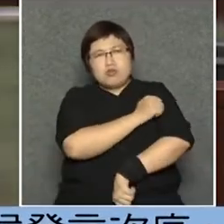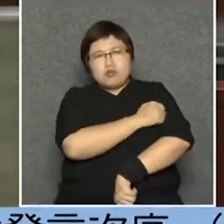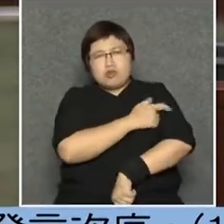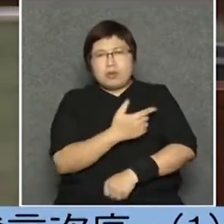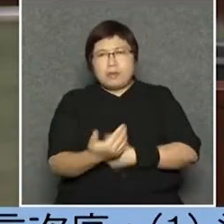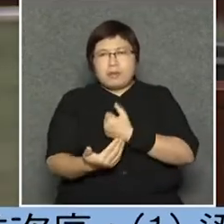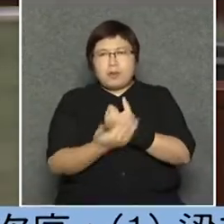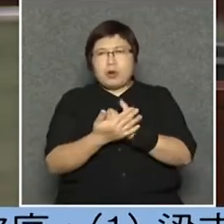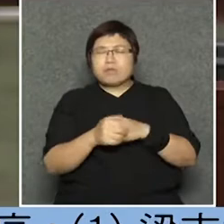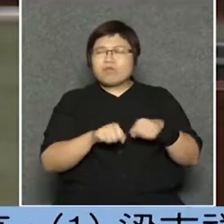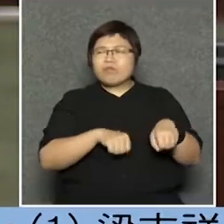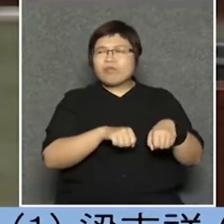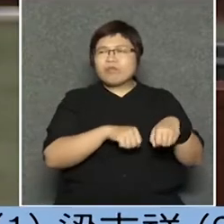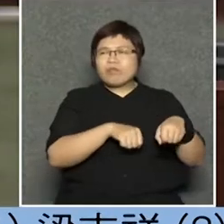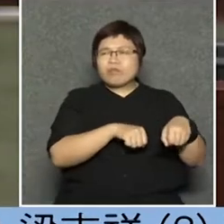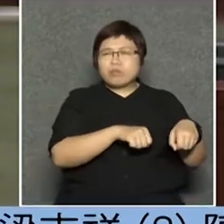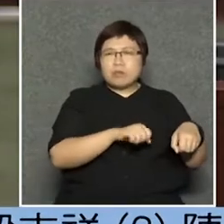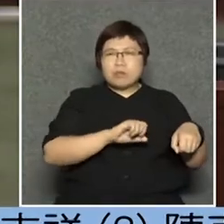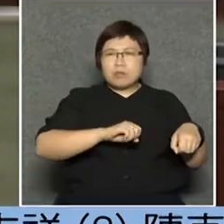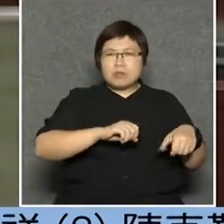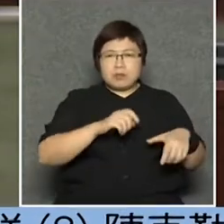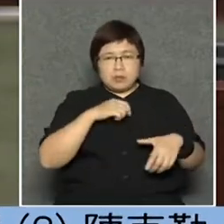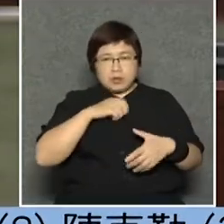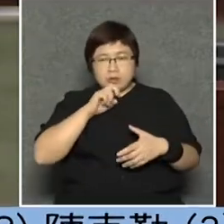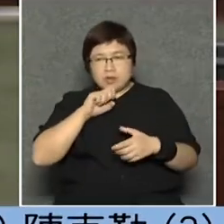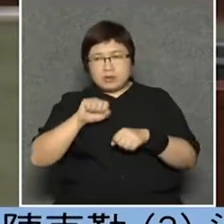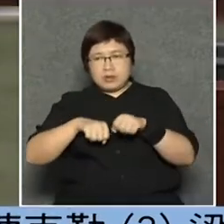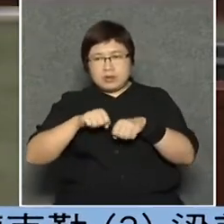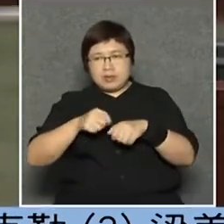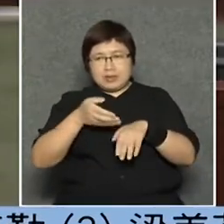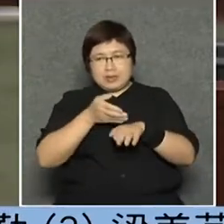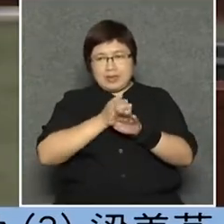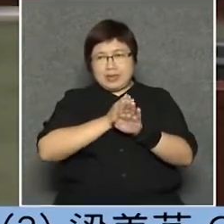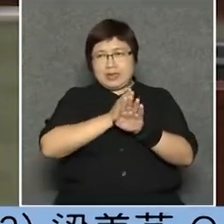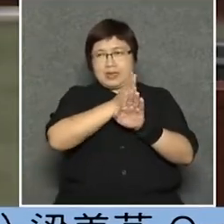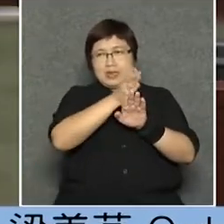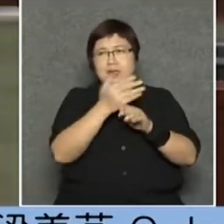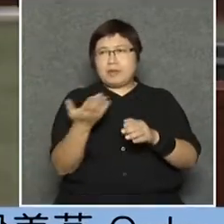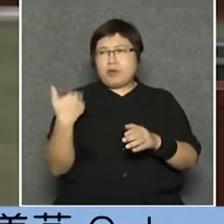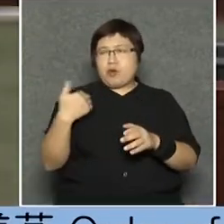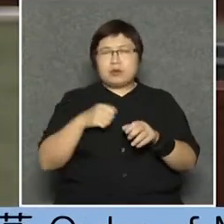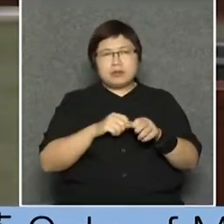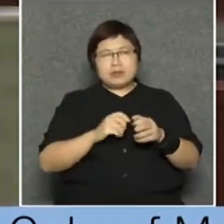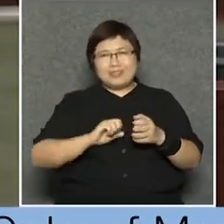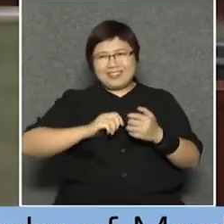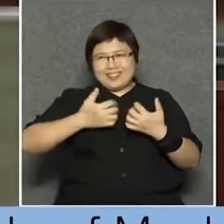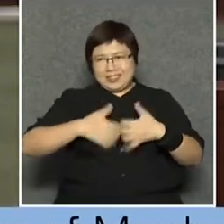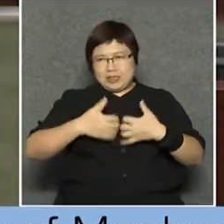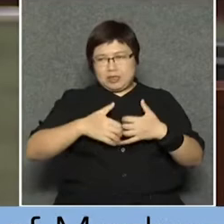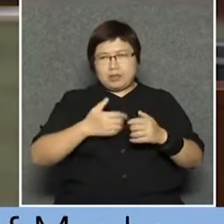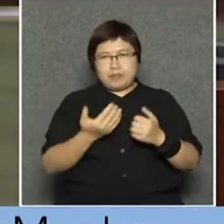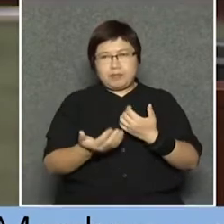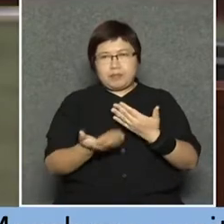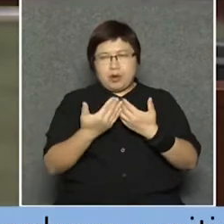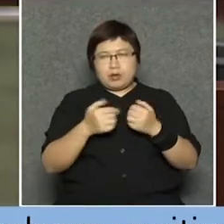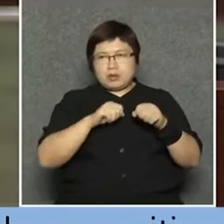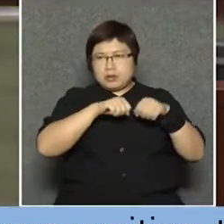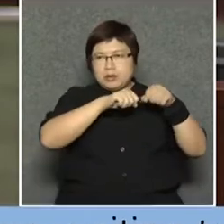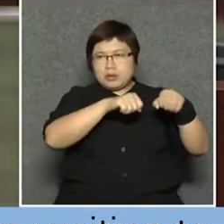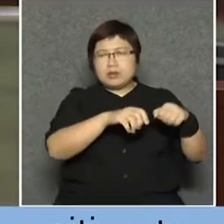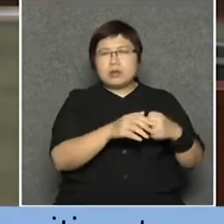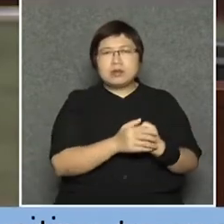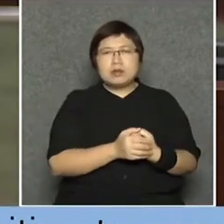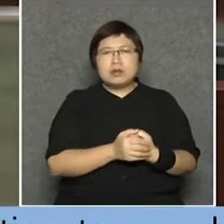自己手，或者如果你踩一些山，就是斜的地方幫一幫自己手。其實單車的沒落當然是